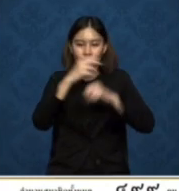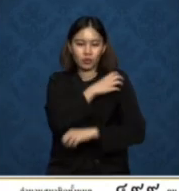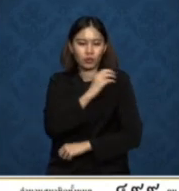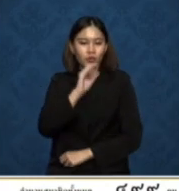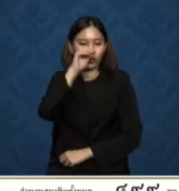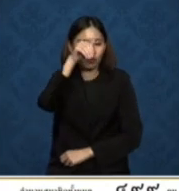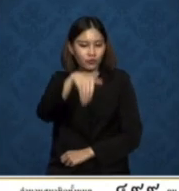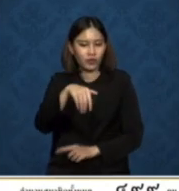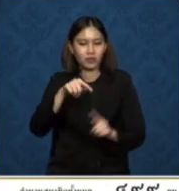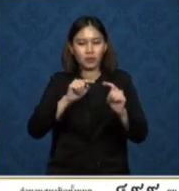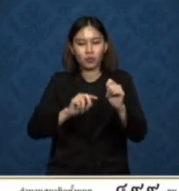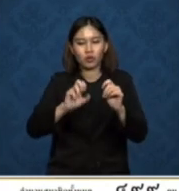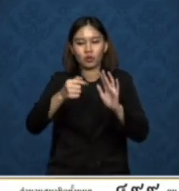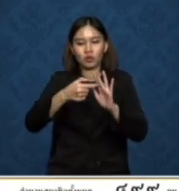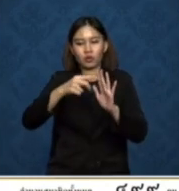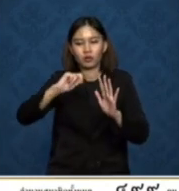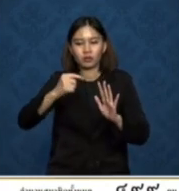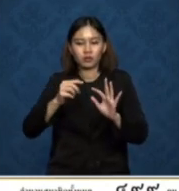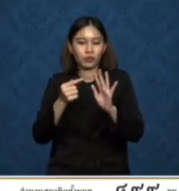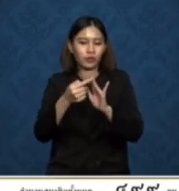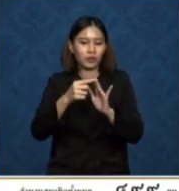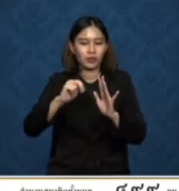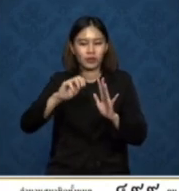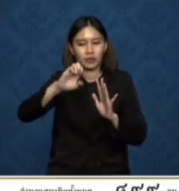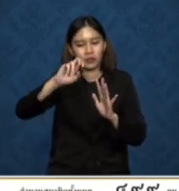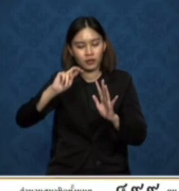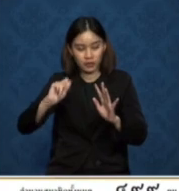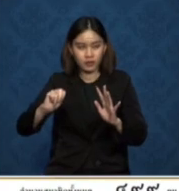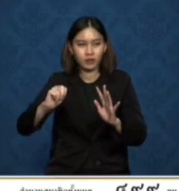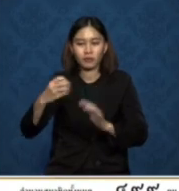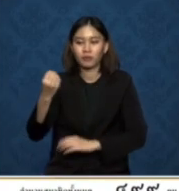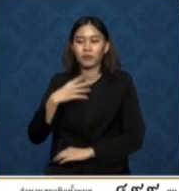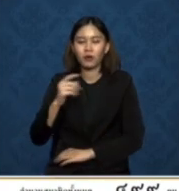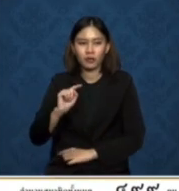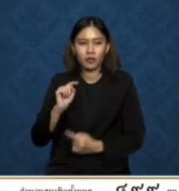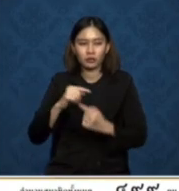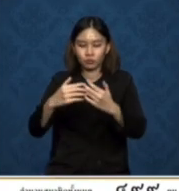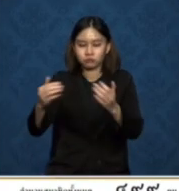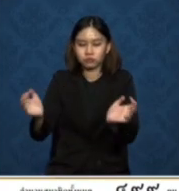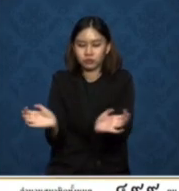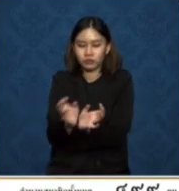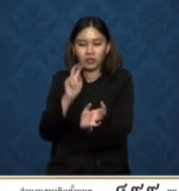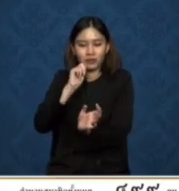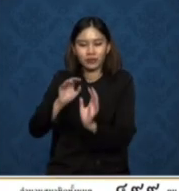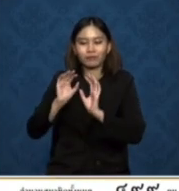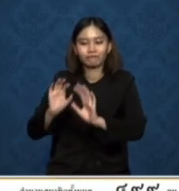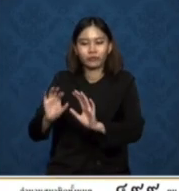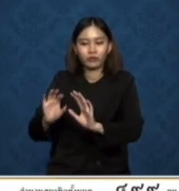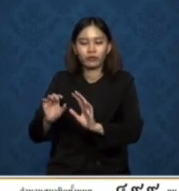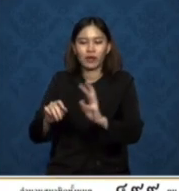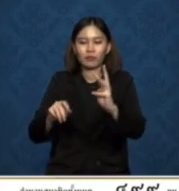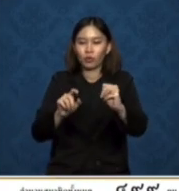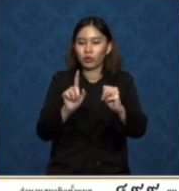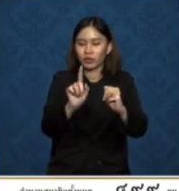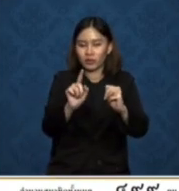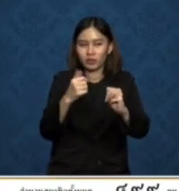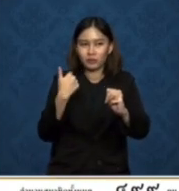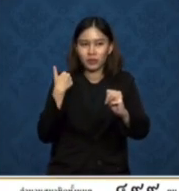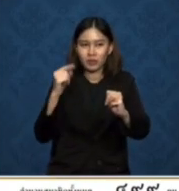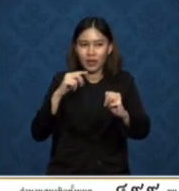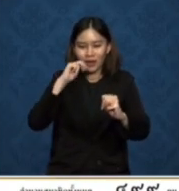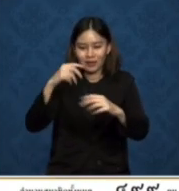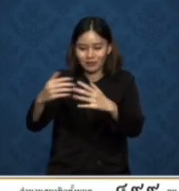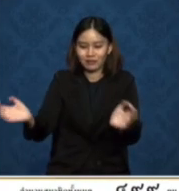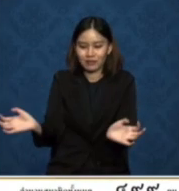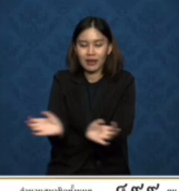เทศบาลตรงบนสงเนินอำเผยกระสังว่า อ่างเก็บน้ำบ้านสูงเนินหมู่ที่ 1 เป็นแลง